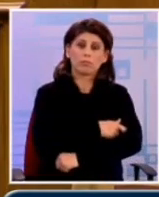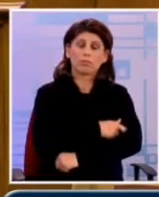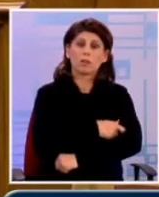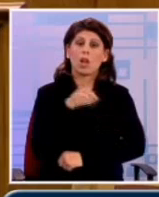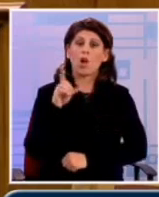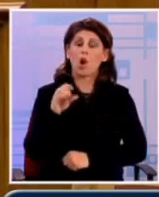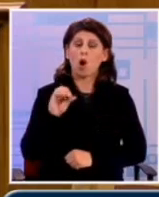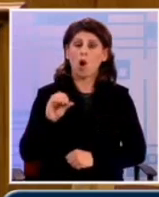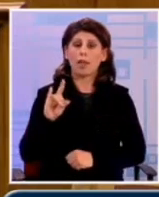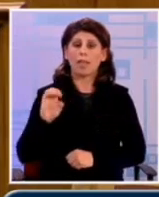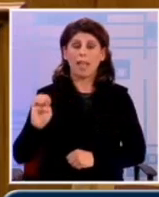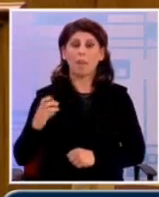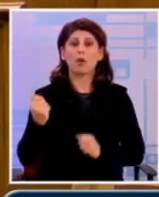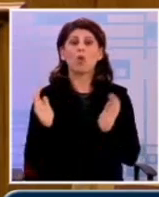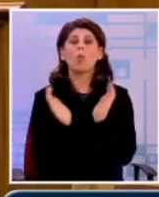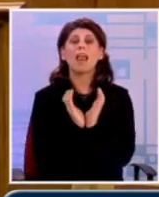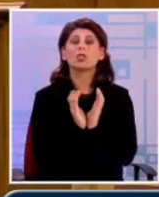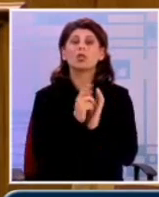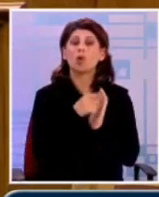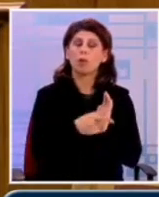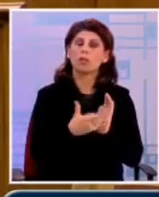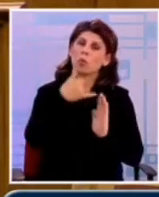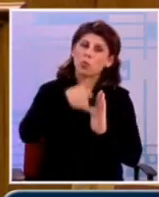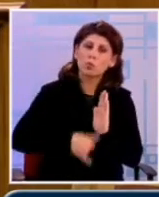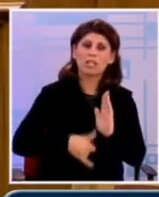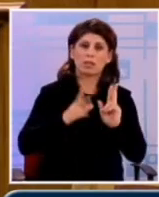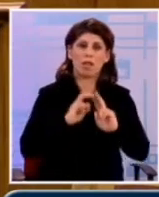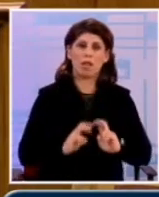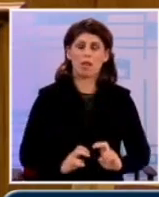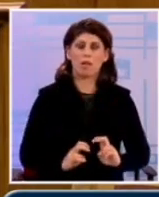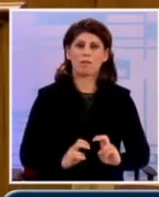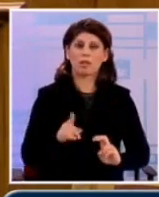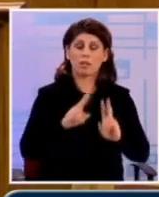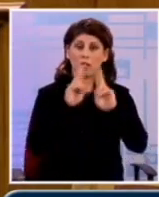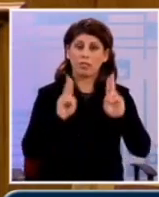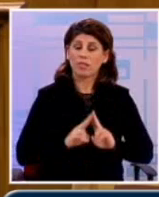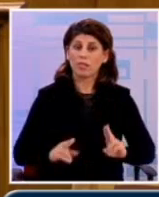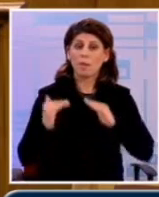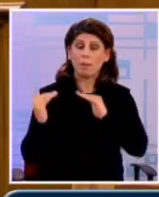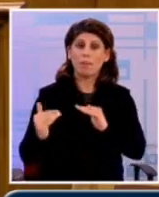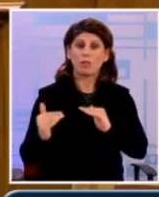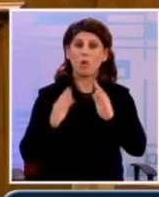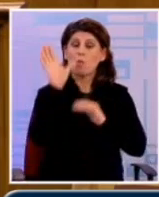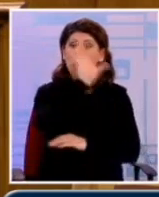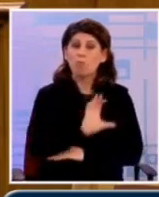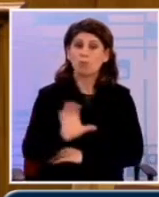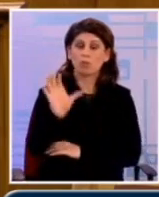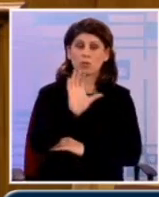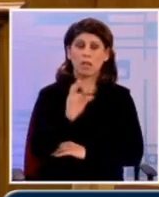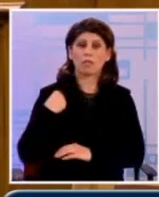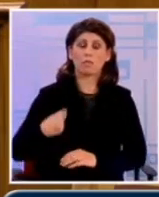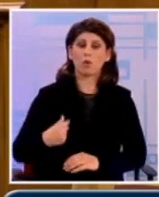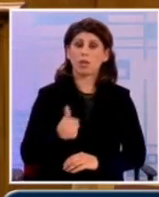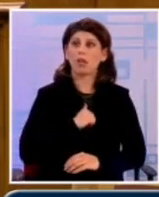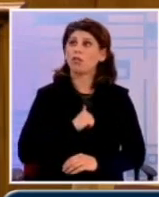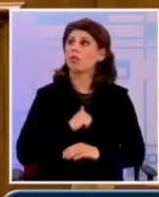UNESCO, και να διεξαχθεί μια ουσιαστική έρευνα σε διεθνές επίπεδο, στα μουσεία, σε δημόσιες και ιδιωτικές